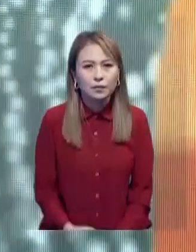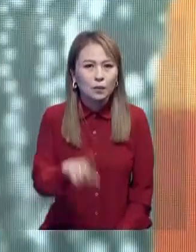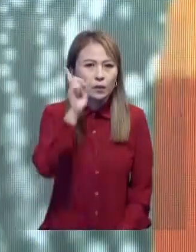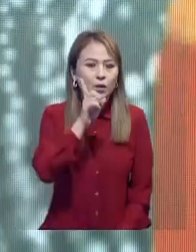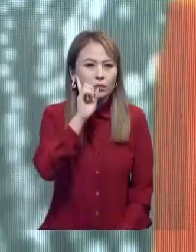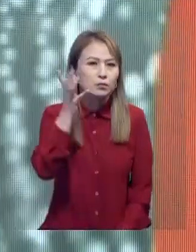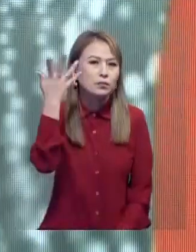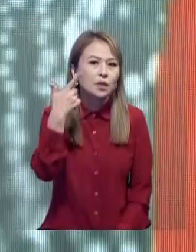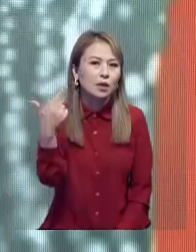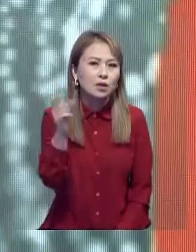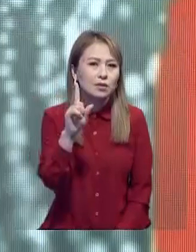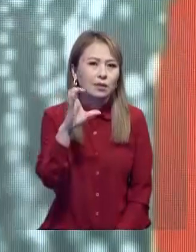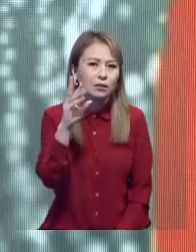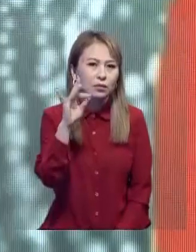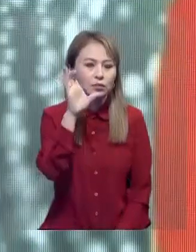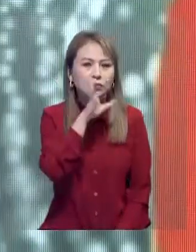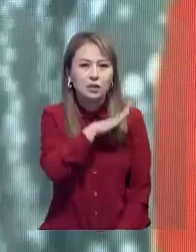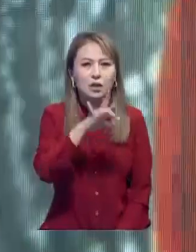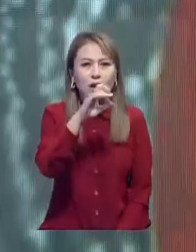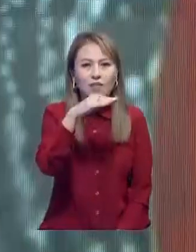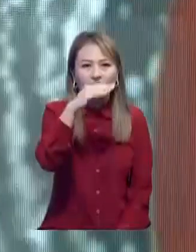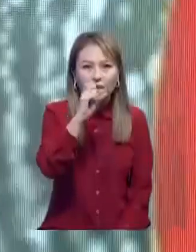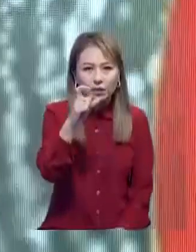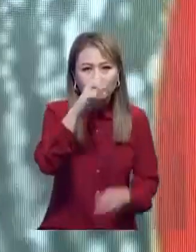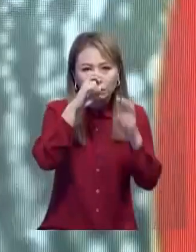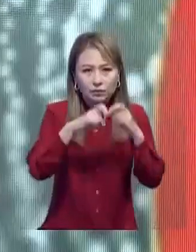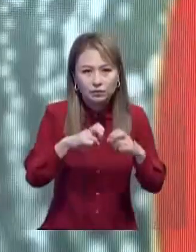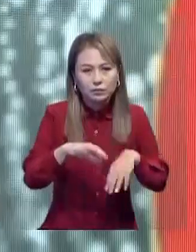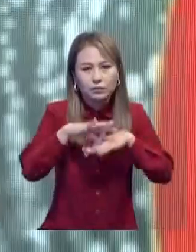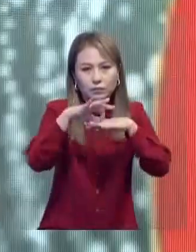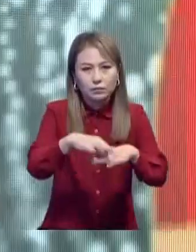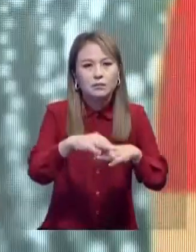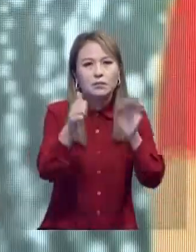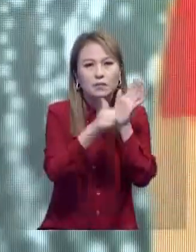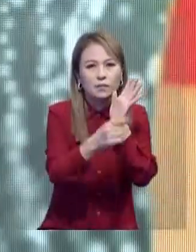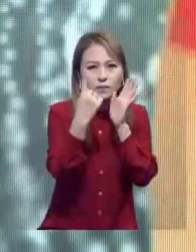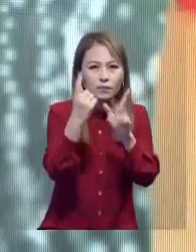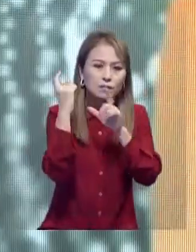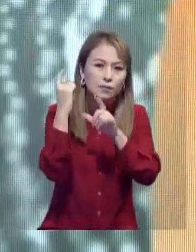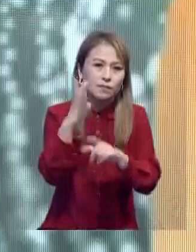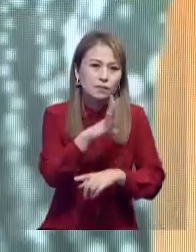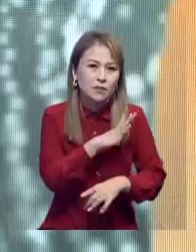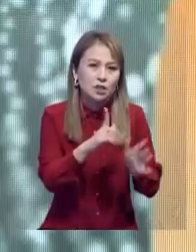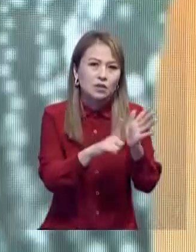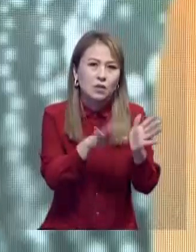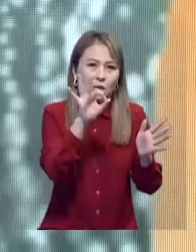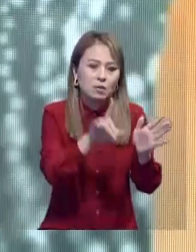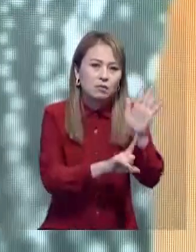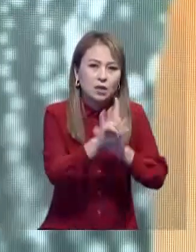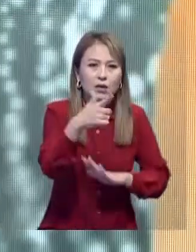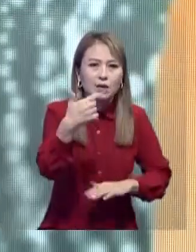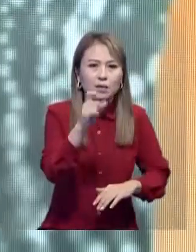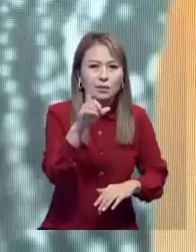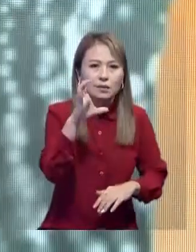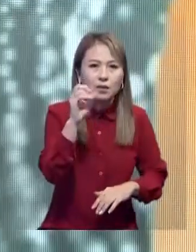Уақытша үзіліс кезінде Газа секторының солтүстігіне Рафах тексеріп өткізу бекеті арқылы 61 жүк көлігі кірді. Бұл 7 қазаннан бері